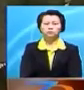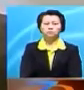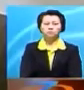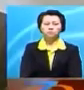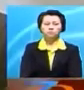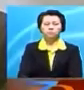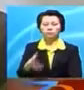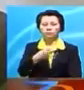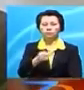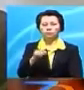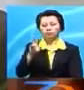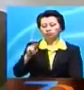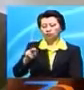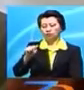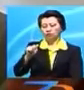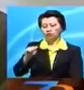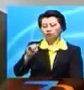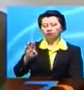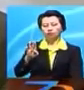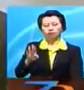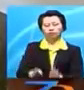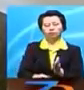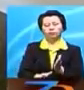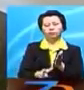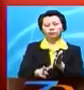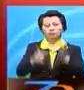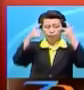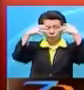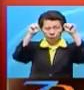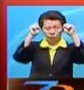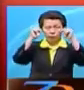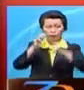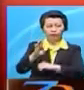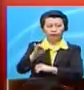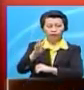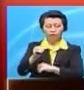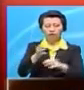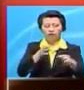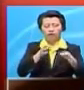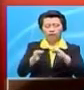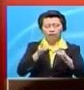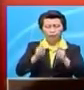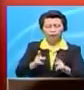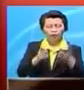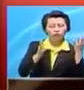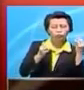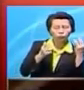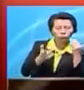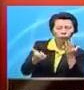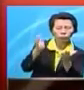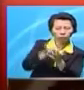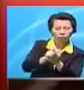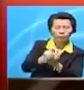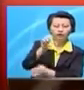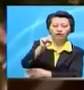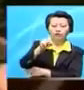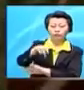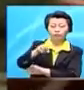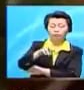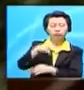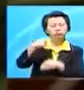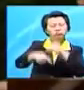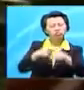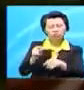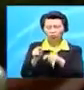Dalam pada itu, Naib Presiden FAM Datuk Sri Afandi Hamzah menjelaskan pihaknya masih menunggu laporan SPRM mengenai isu